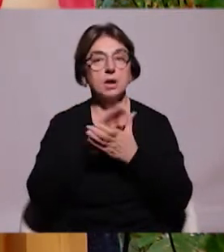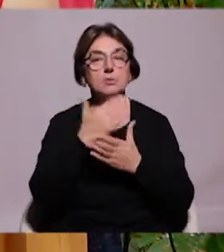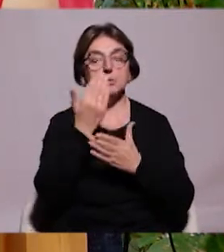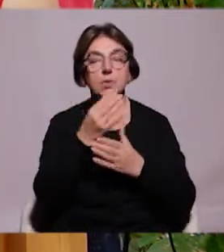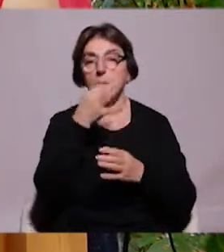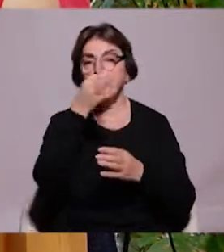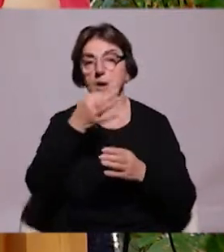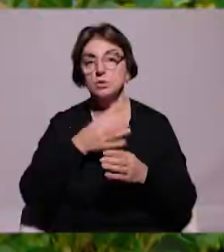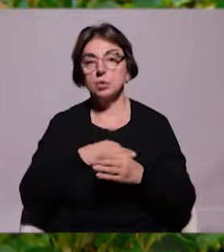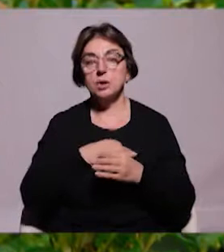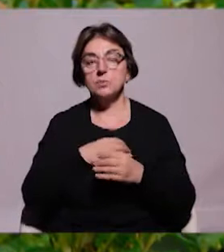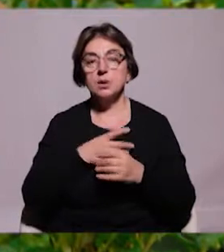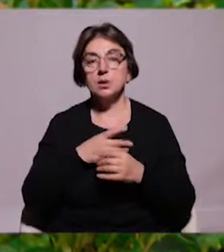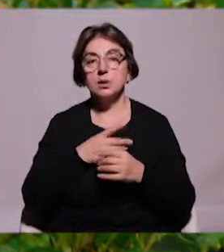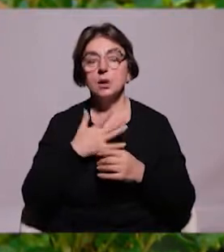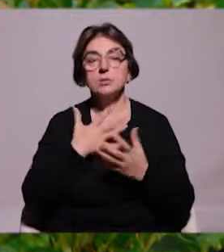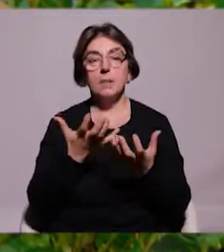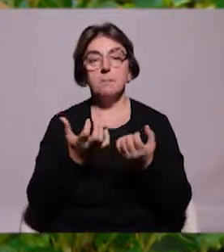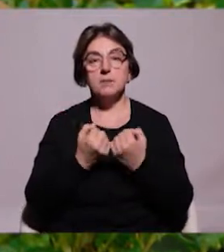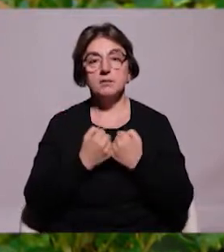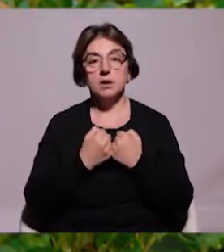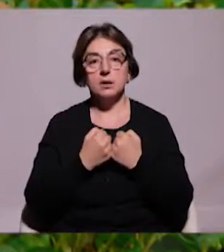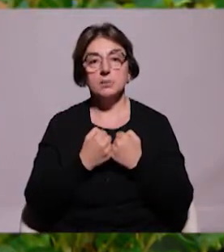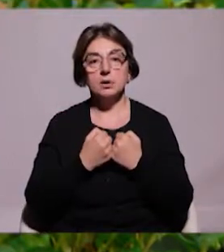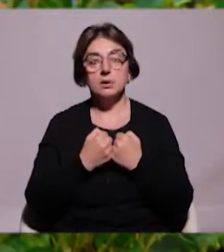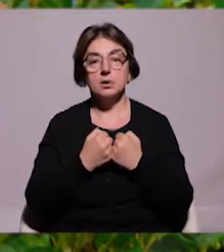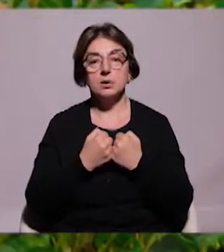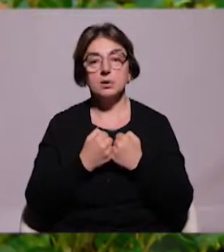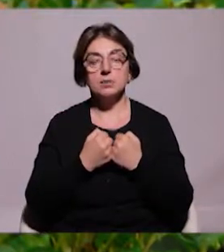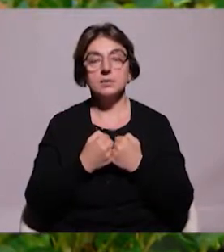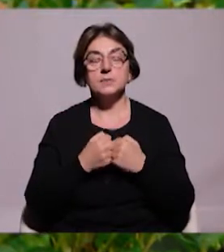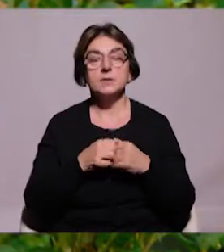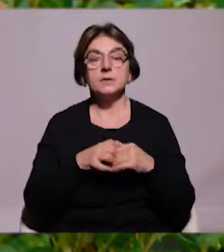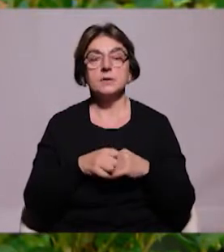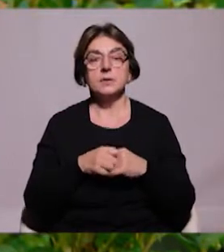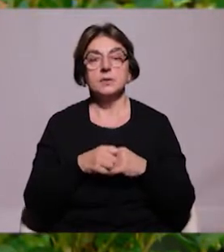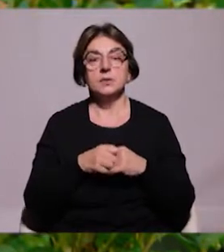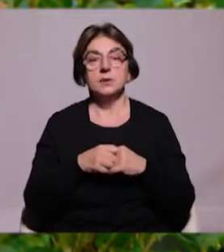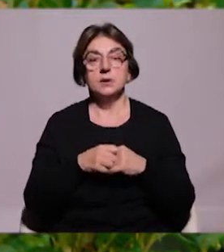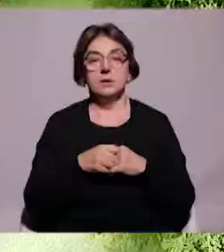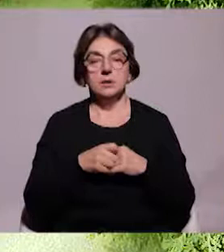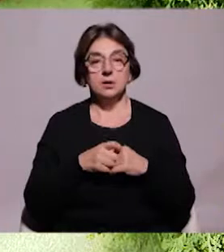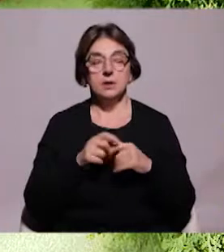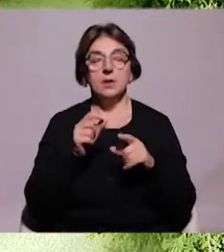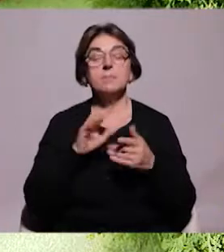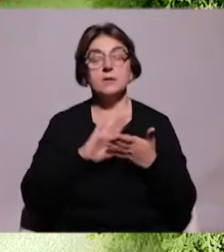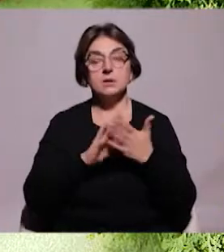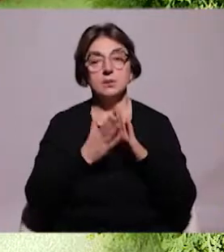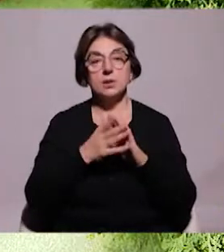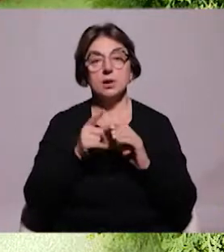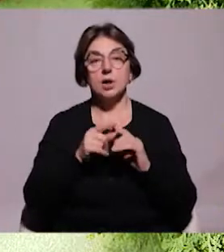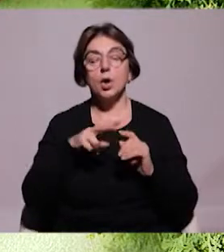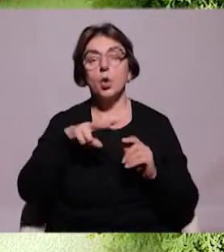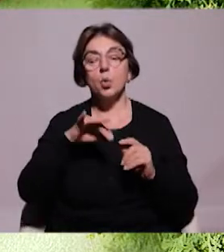თქვენს პასუხებს და მივიღებ გარკვეულ მინიშნებებსაც. გაგაცნობთ სიტუაციურ ამოცანას.